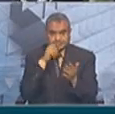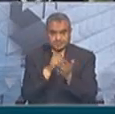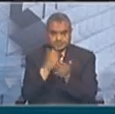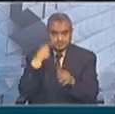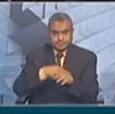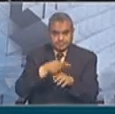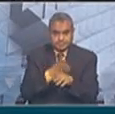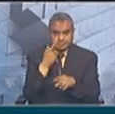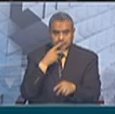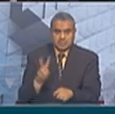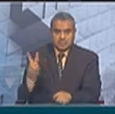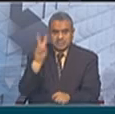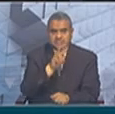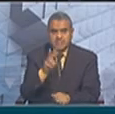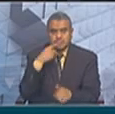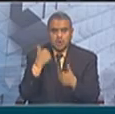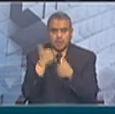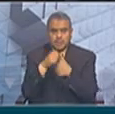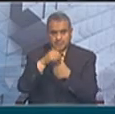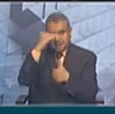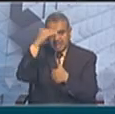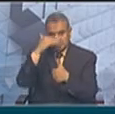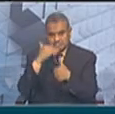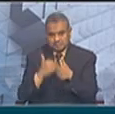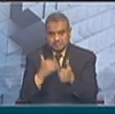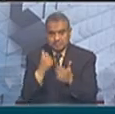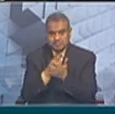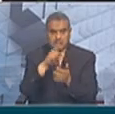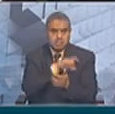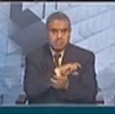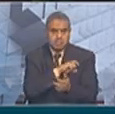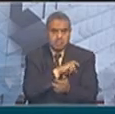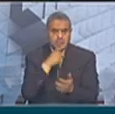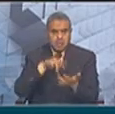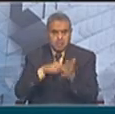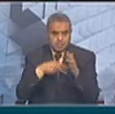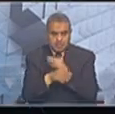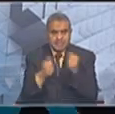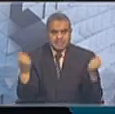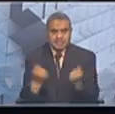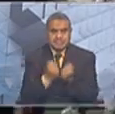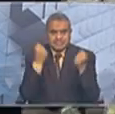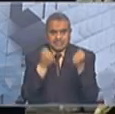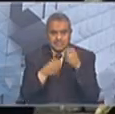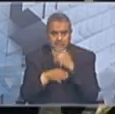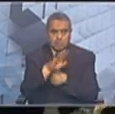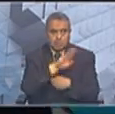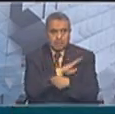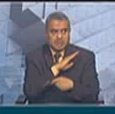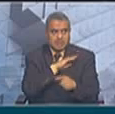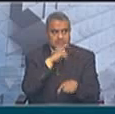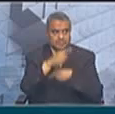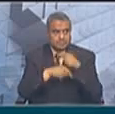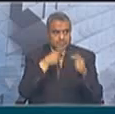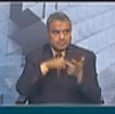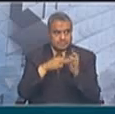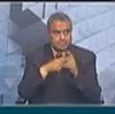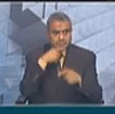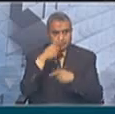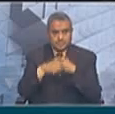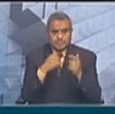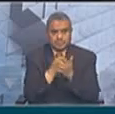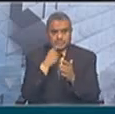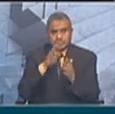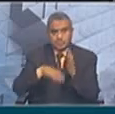إلى 27، مشيرة إلى أن الطلاب كانوا يدرسون في معهد القوات الجوية التابع لوزارة